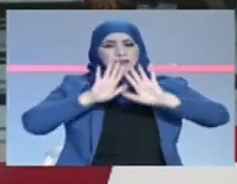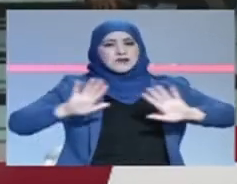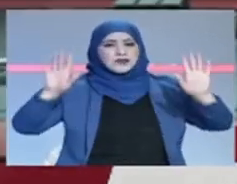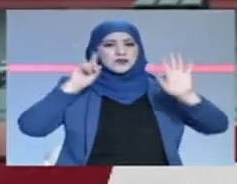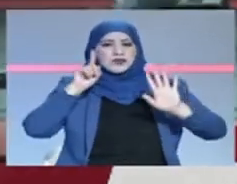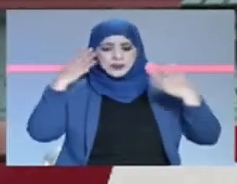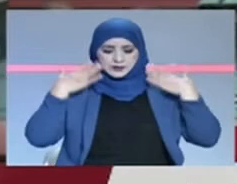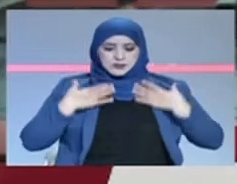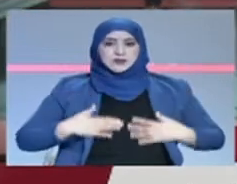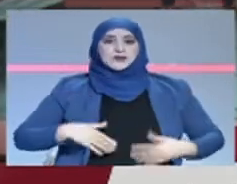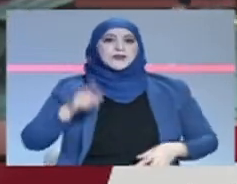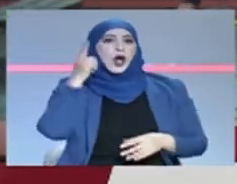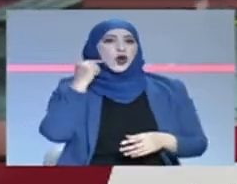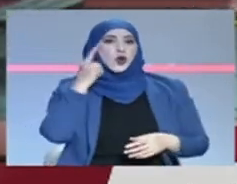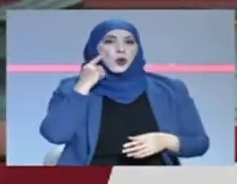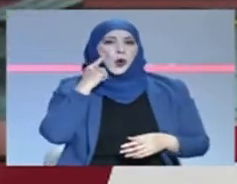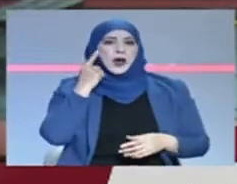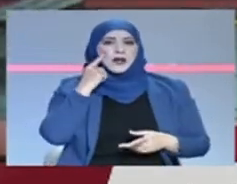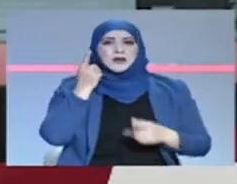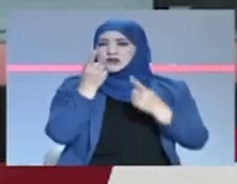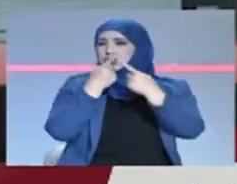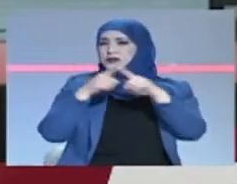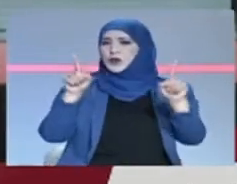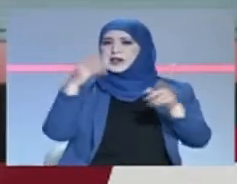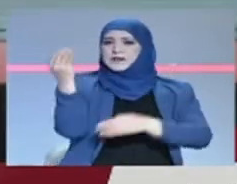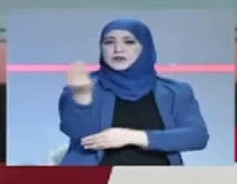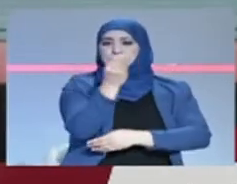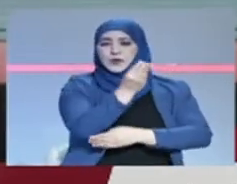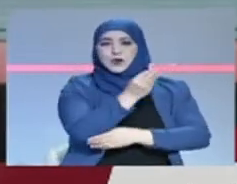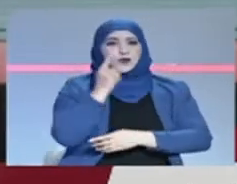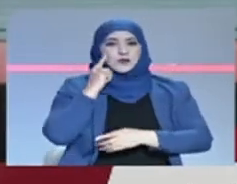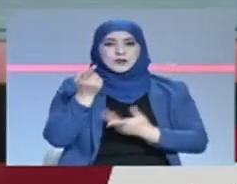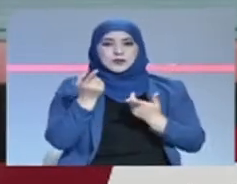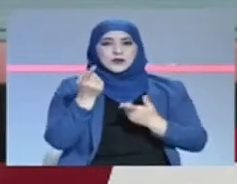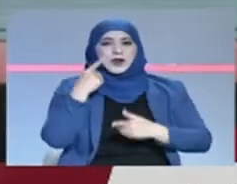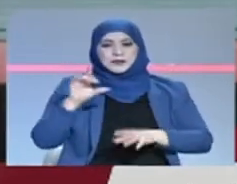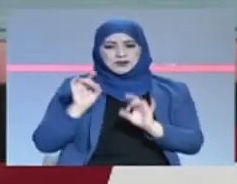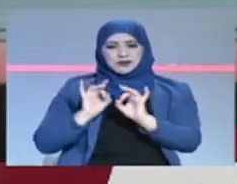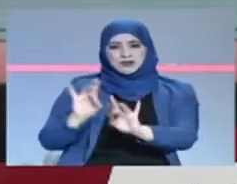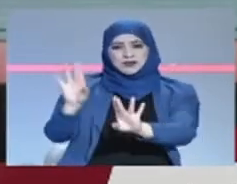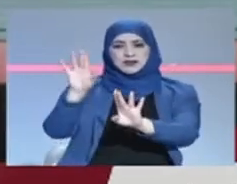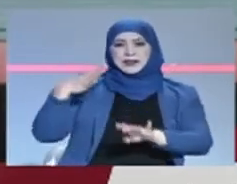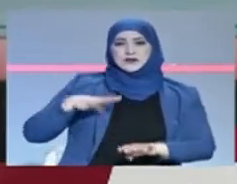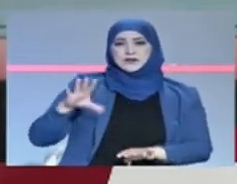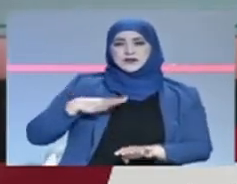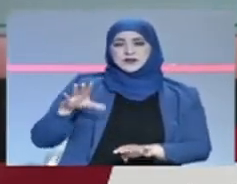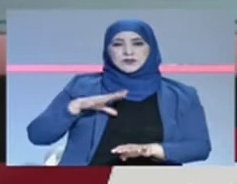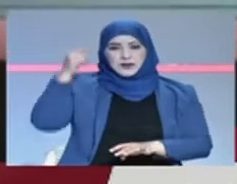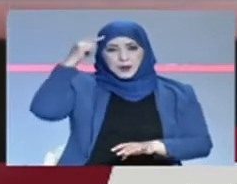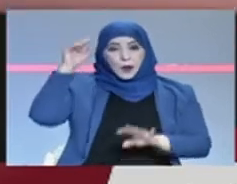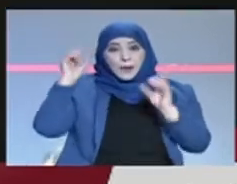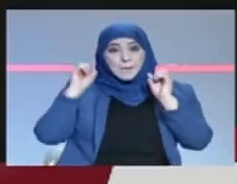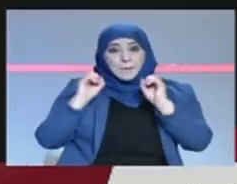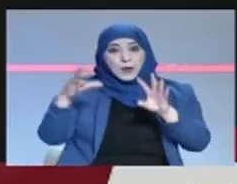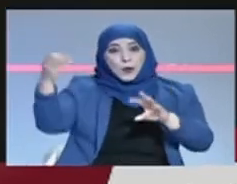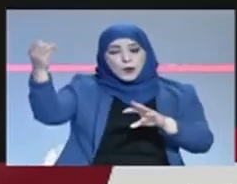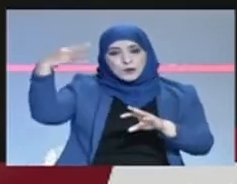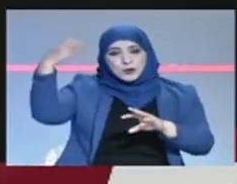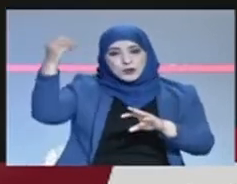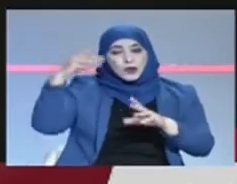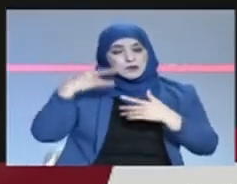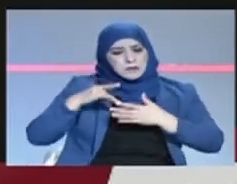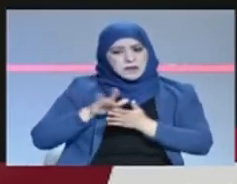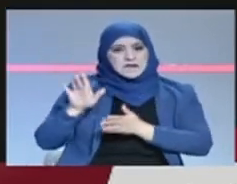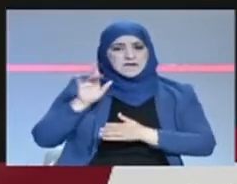ملابس التلاميذ لا تشبه زي التلاميذ، ومن خلال طرد الأستاذة التي تنير العقول بالعلم والمعرفة